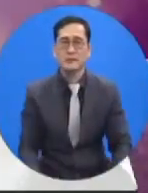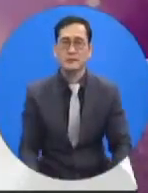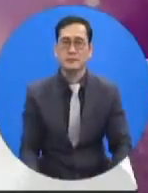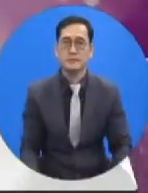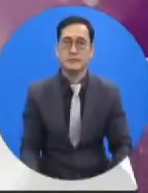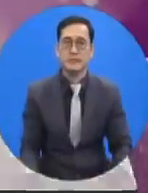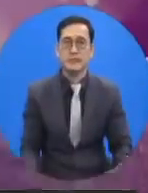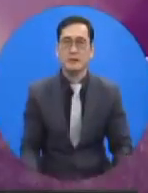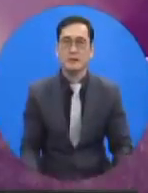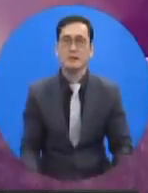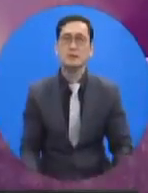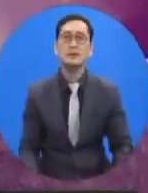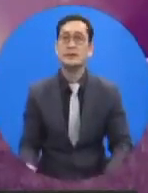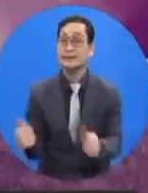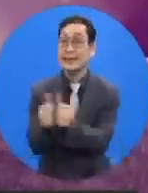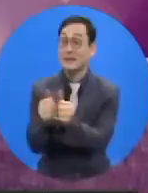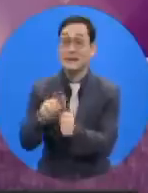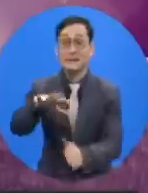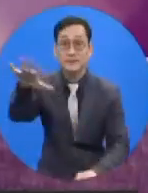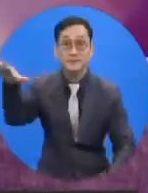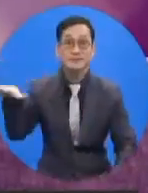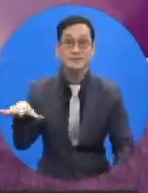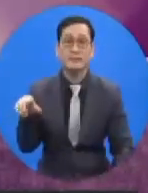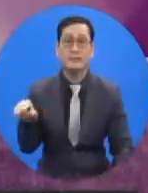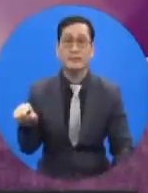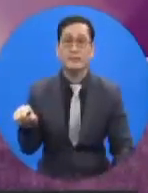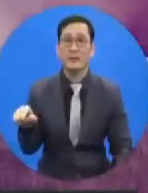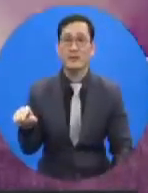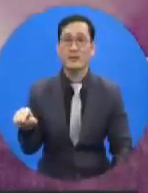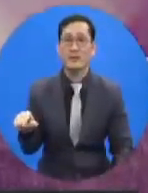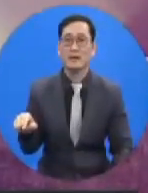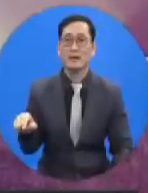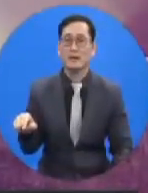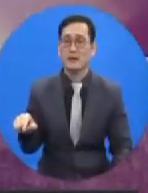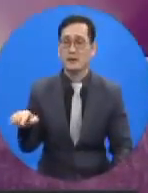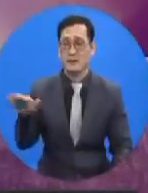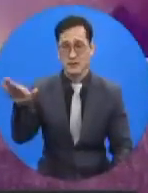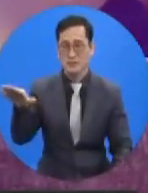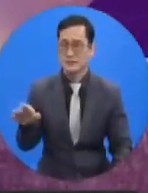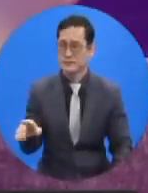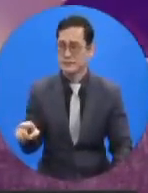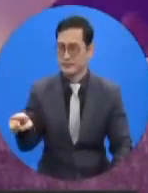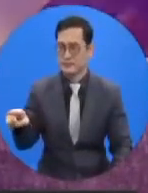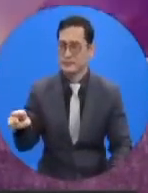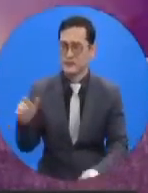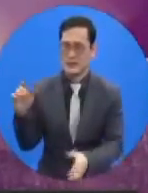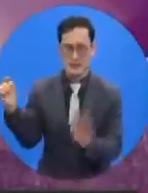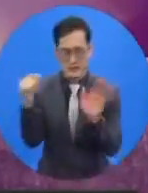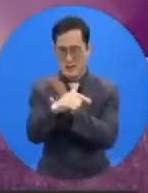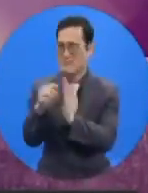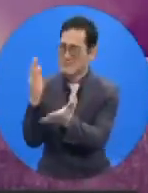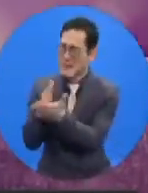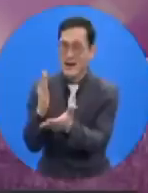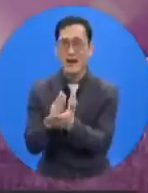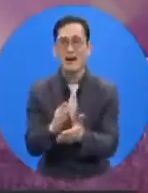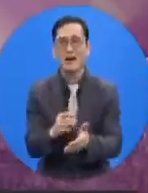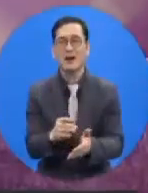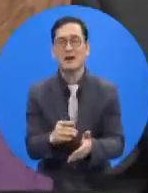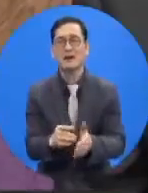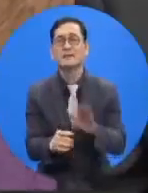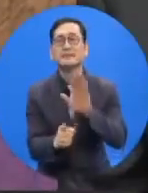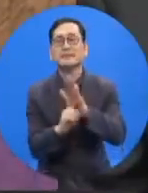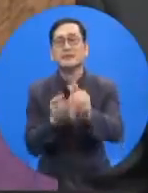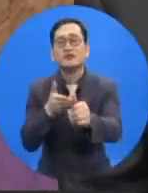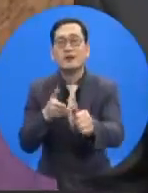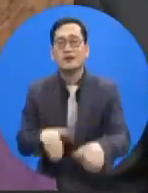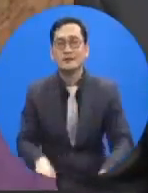남성분들한테도 지금 기간 동안만 해도 좀 자제해달라 한마디 해주세요. 요즘에 돈도 아끼고 룸살롱 가야 돼. 돈도 아끼고